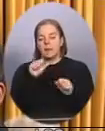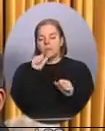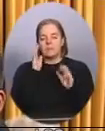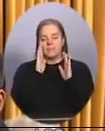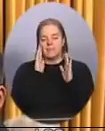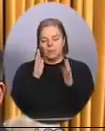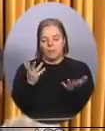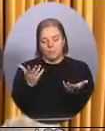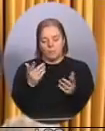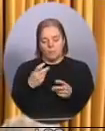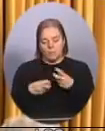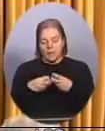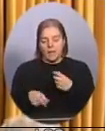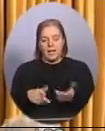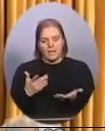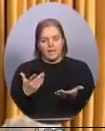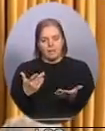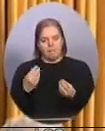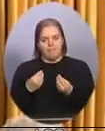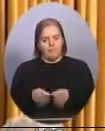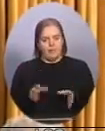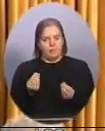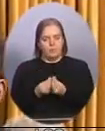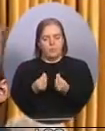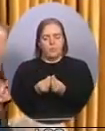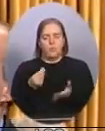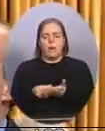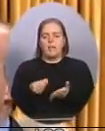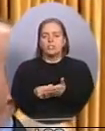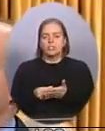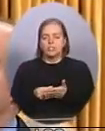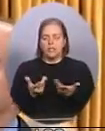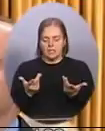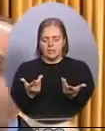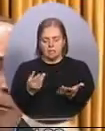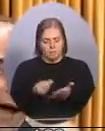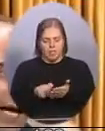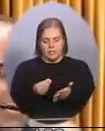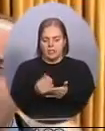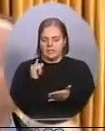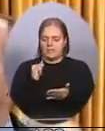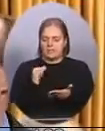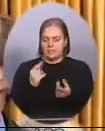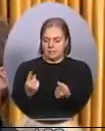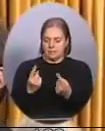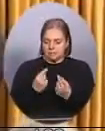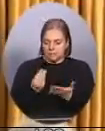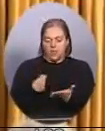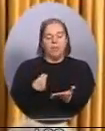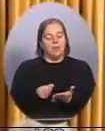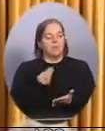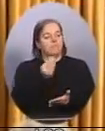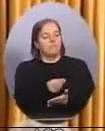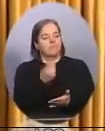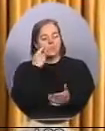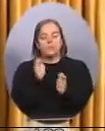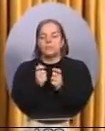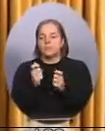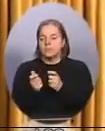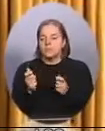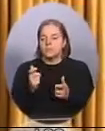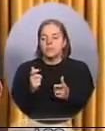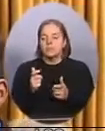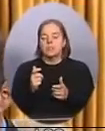d'énormes sommes d'argent qui filent entre les doigts du Trésor public, des sommes qui pourraient être investies pour, par exemple, relancer l'industrie manufacturière.